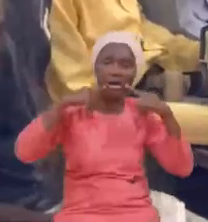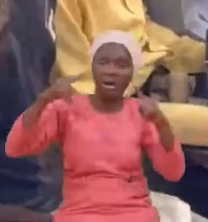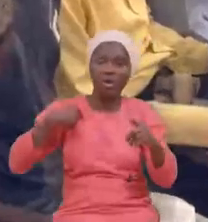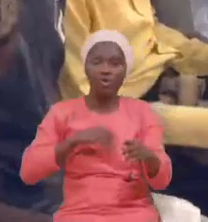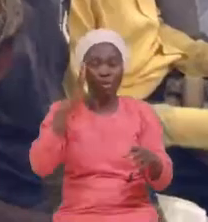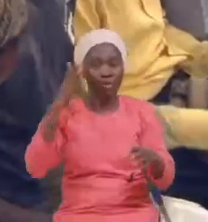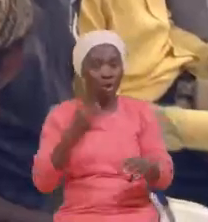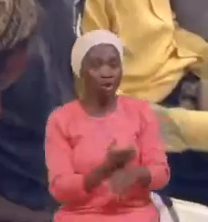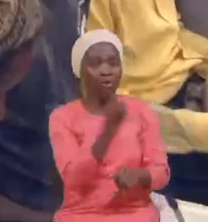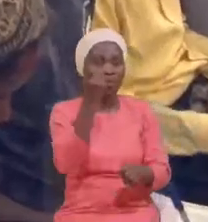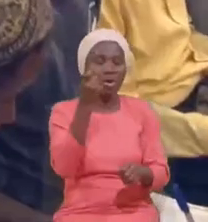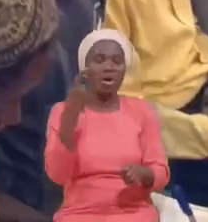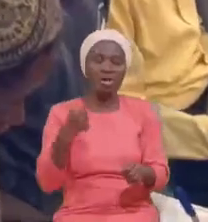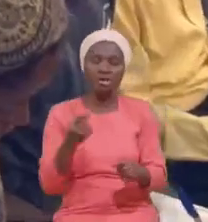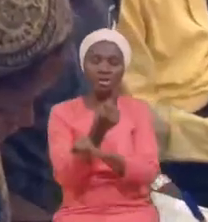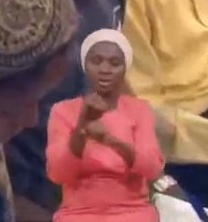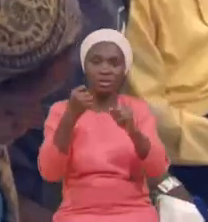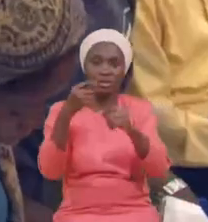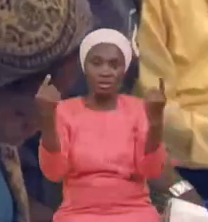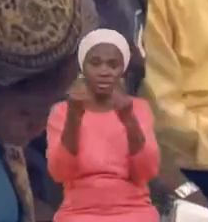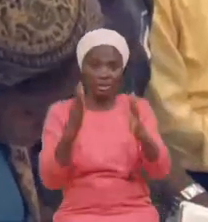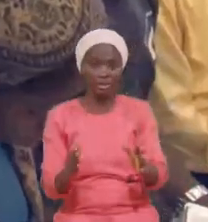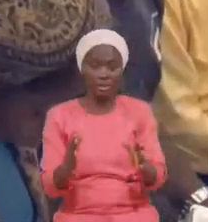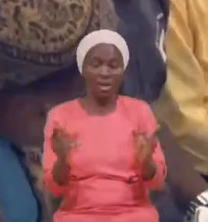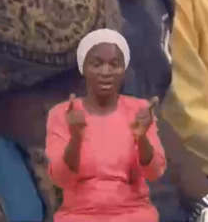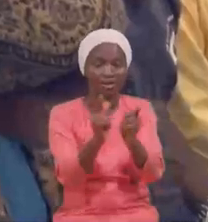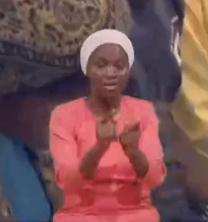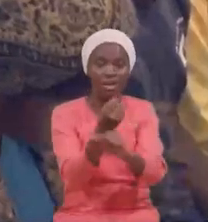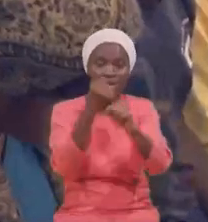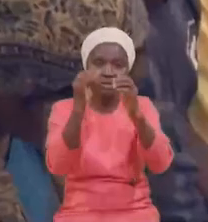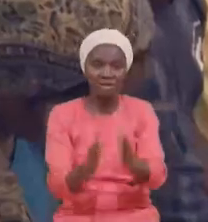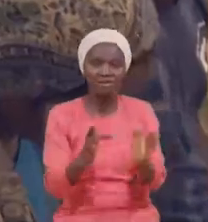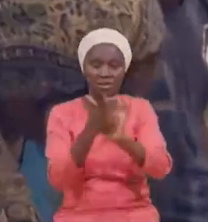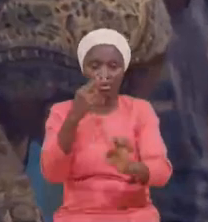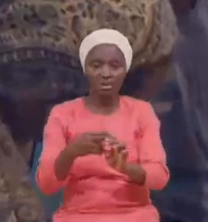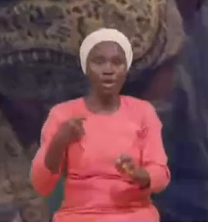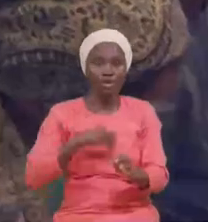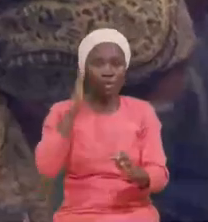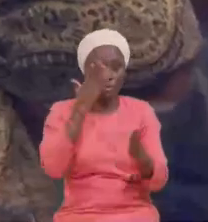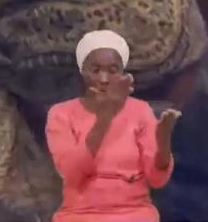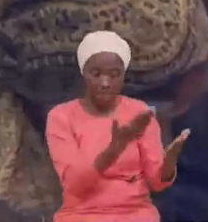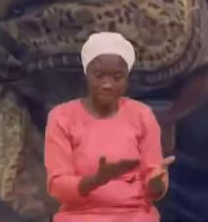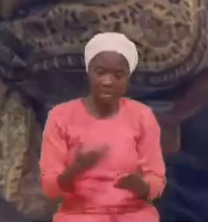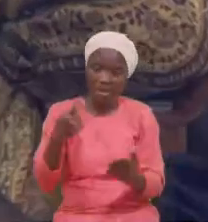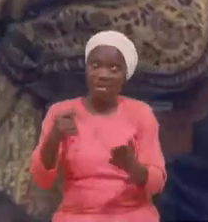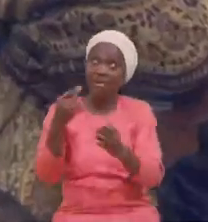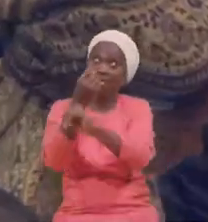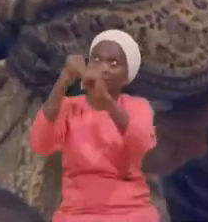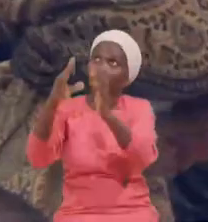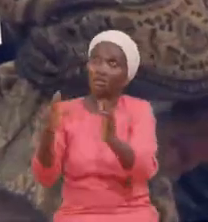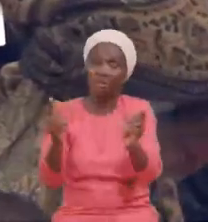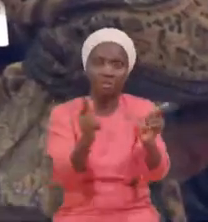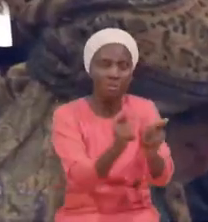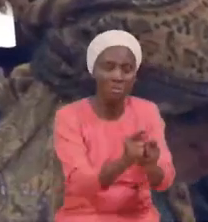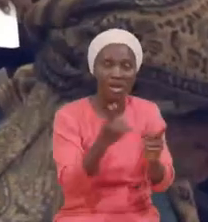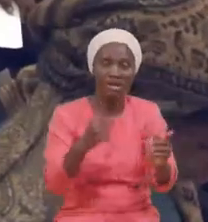allons amener les pécheurs au Sauveur et nous allons rapprocher le Sauveur des pécheurs. Nous